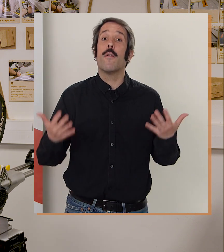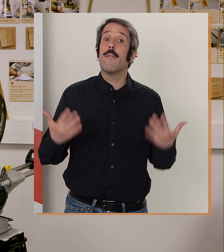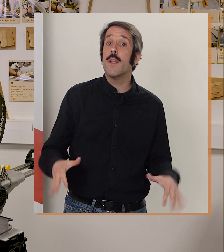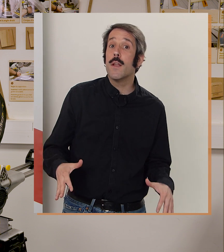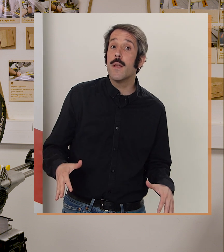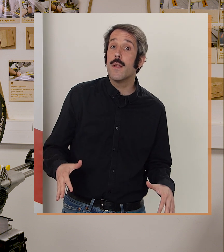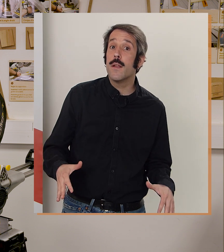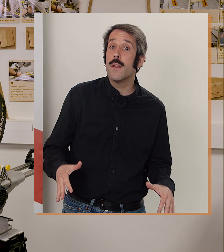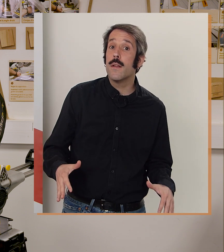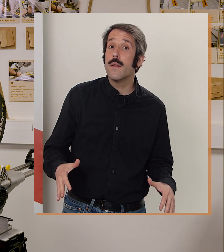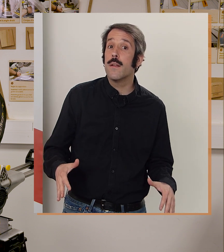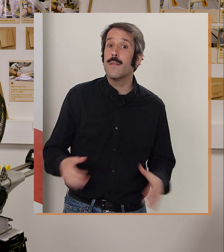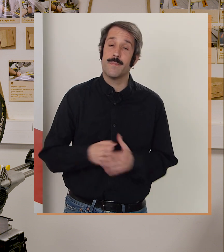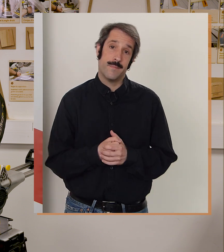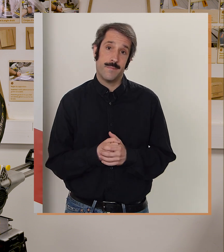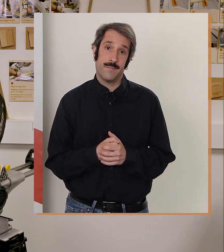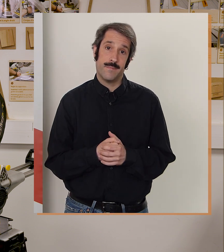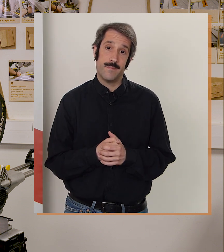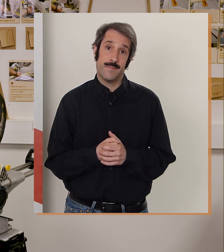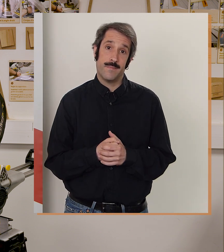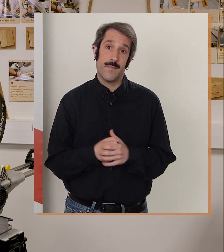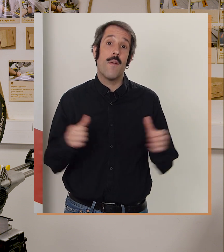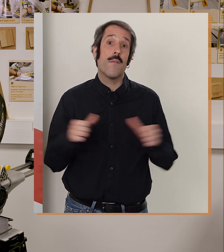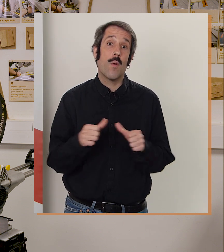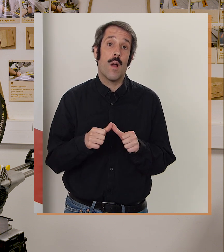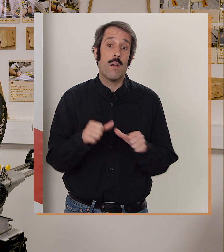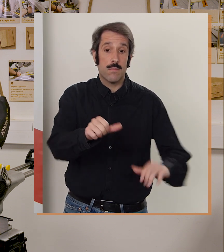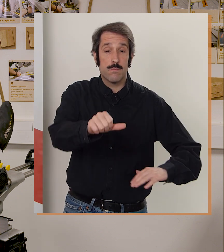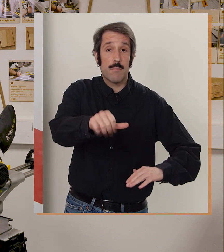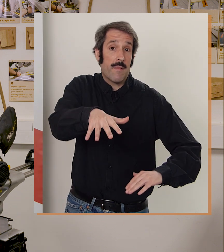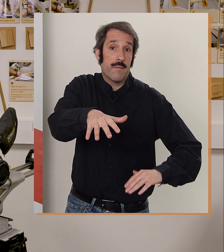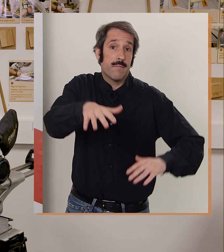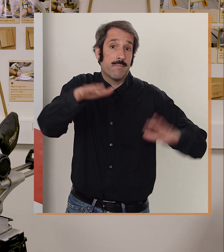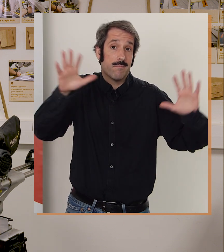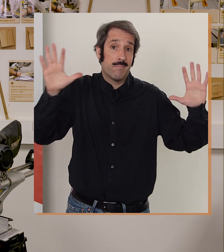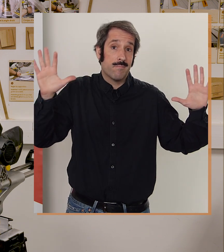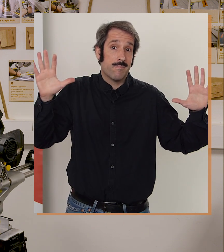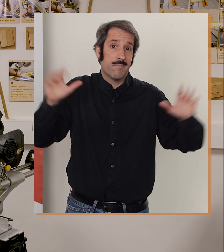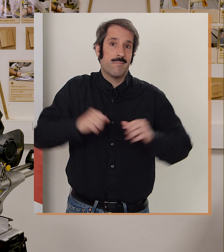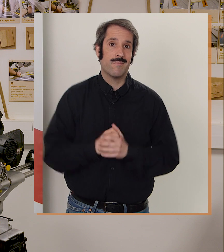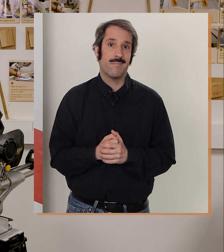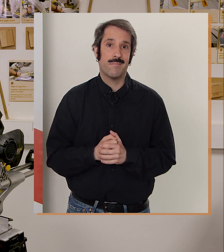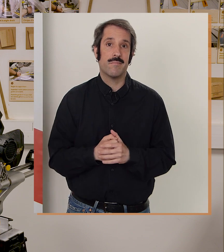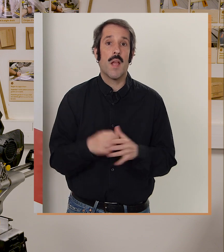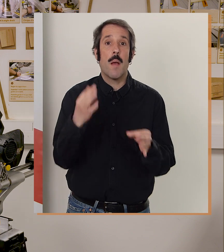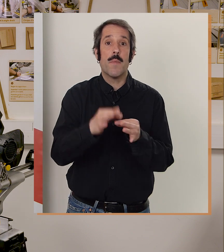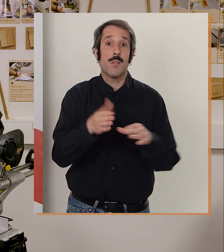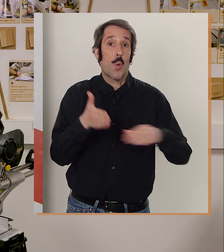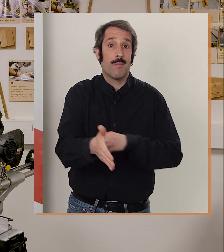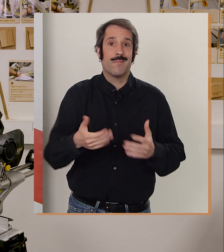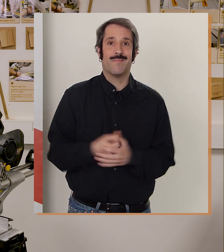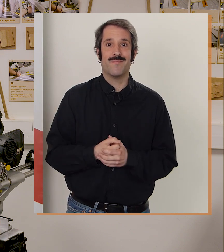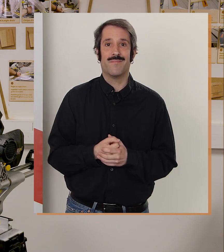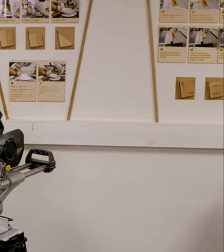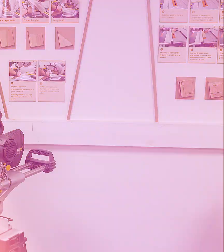Et une fois ceci fait, une fois que vous avez fait votre coupe à 90 degrés, vous relâchez tout tranquillement et votre pièce